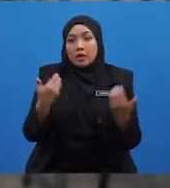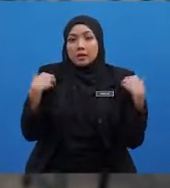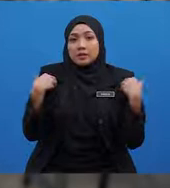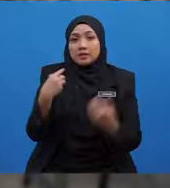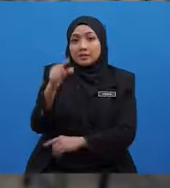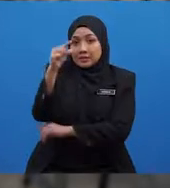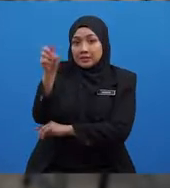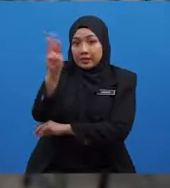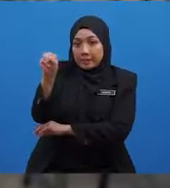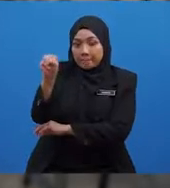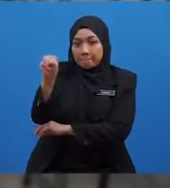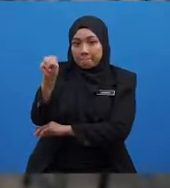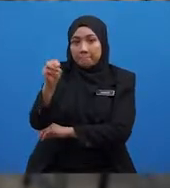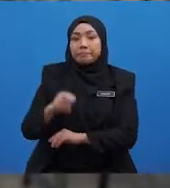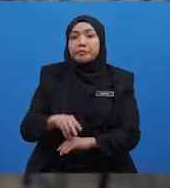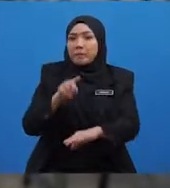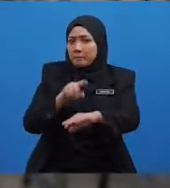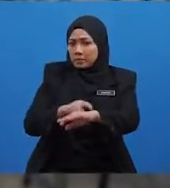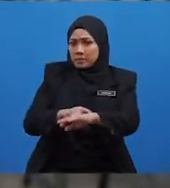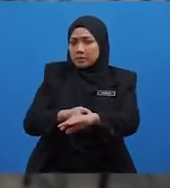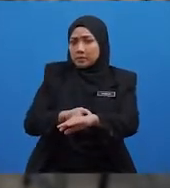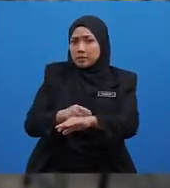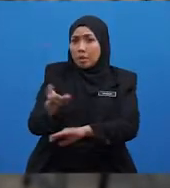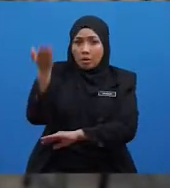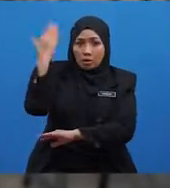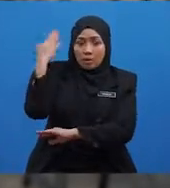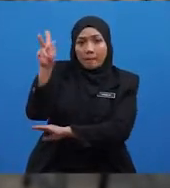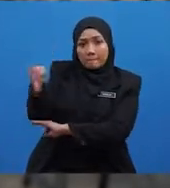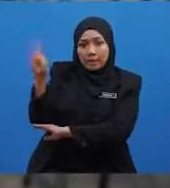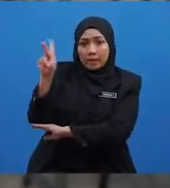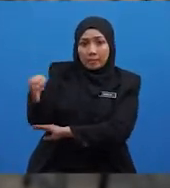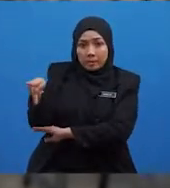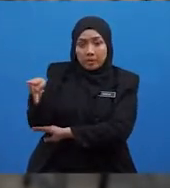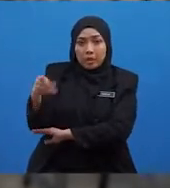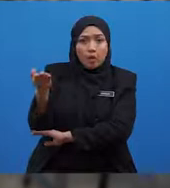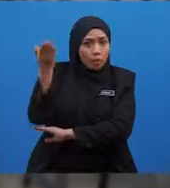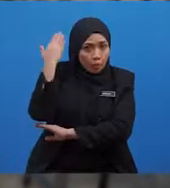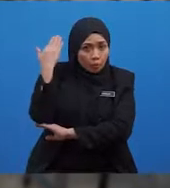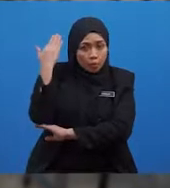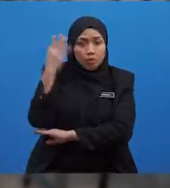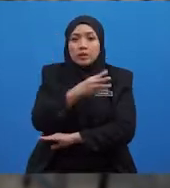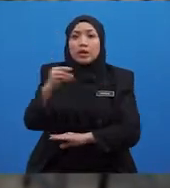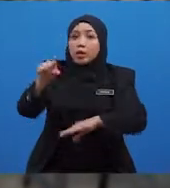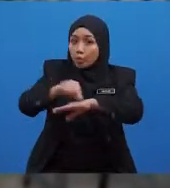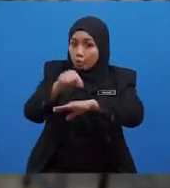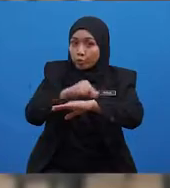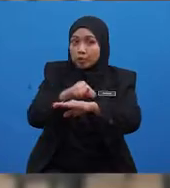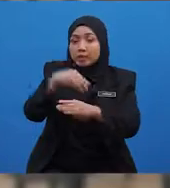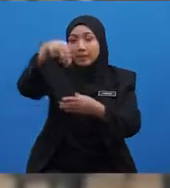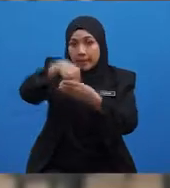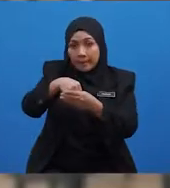Google Meet. Pada waktu PKP yang lalu, anda semua menggunakannya untuk belajar secara dalam